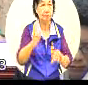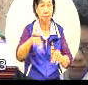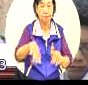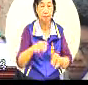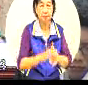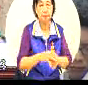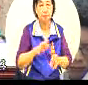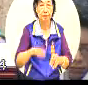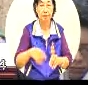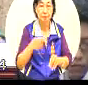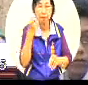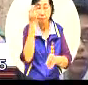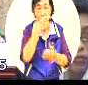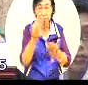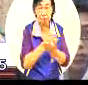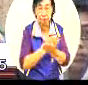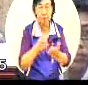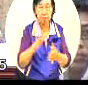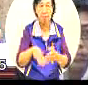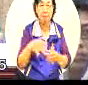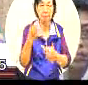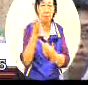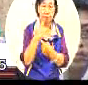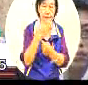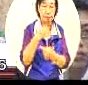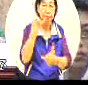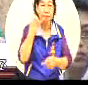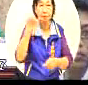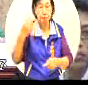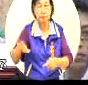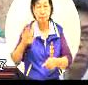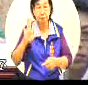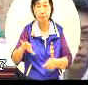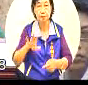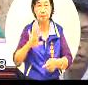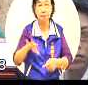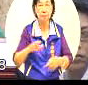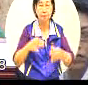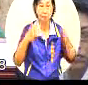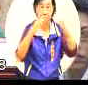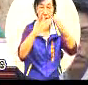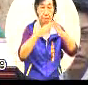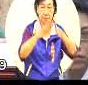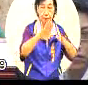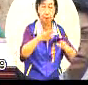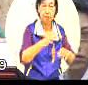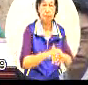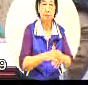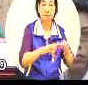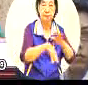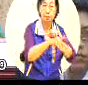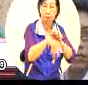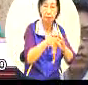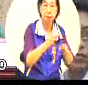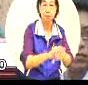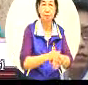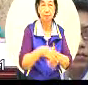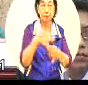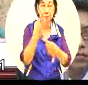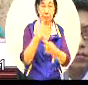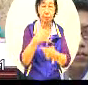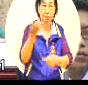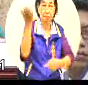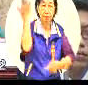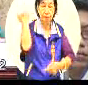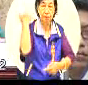评估啦，那旗津也有一块。 旗津预计在哪里？ 旗津就是可能在那个旗后大街附近有一块闲置宿舍，